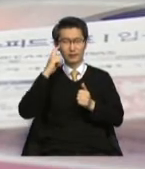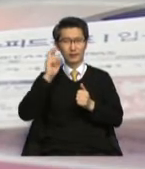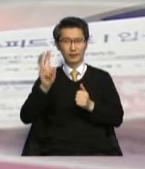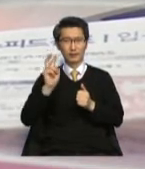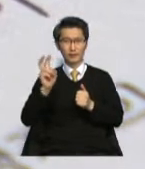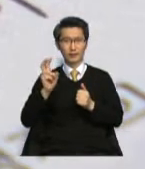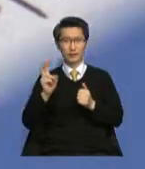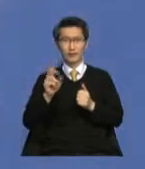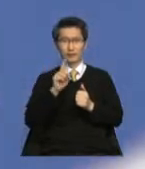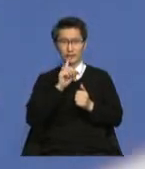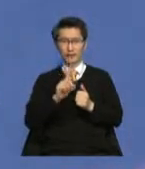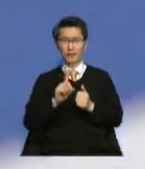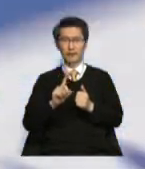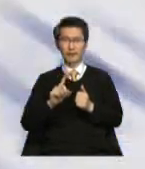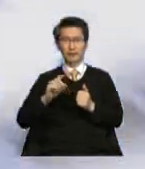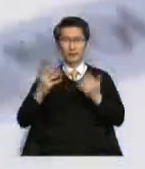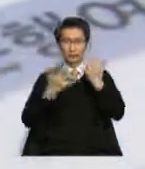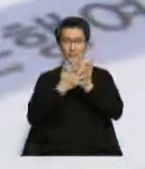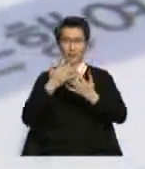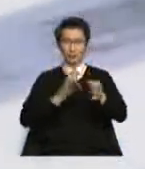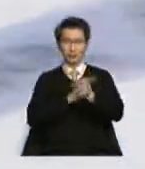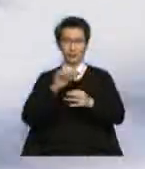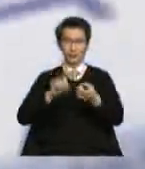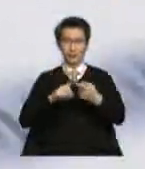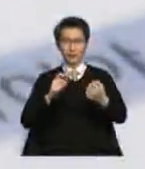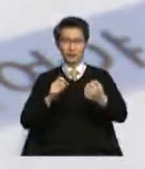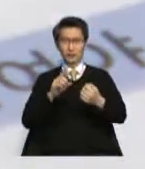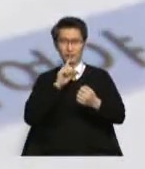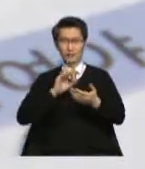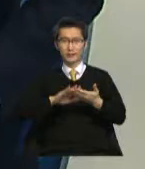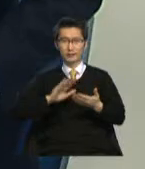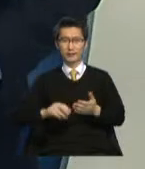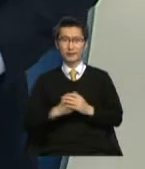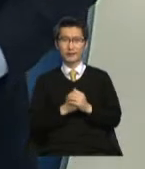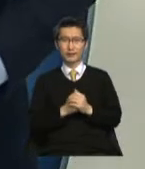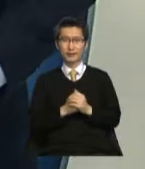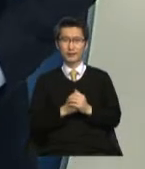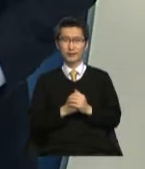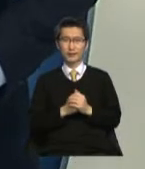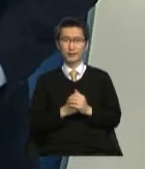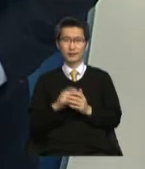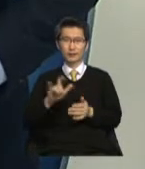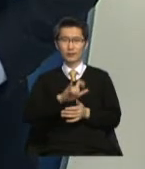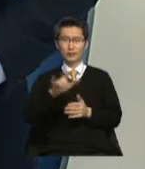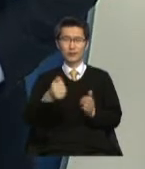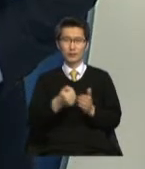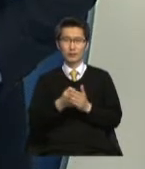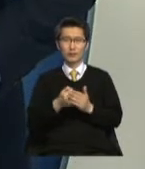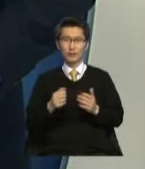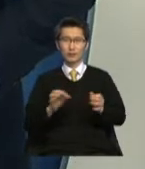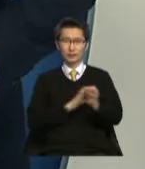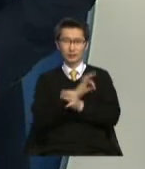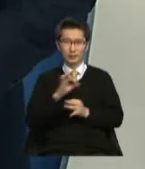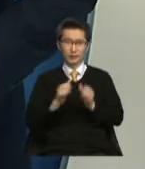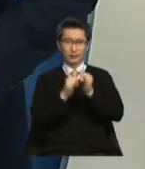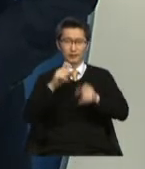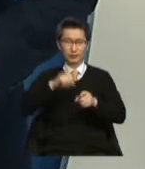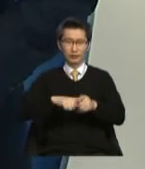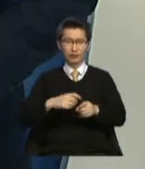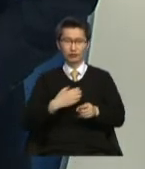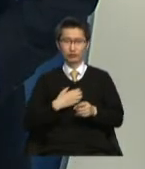부족할 것 같다며 암울한 경제 전망에 힘을 실었습니다 이 코로나 1 그로 인한 경제 사회적 위기가